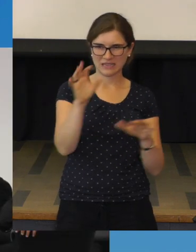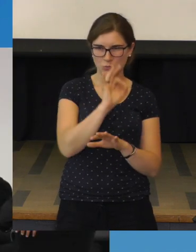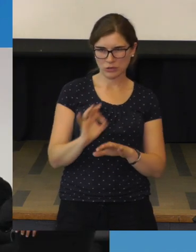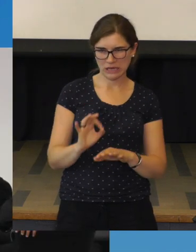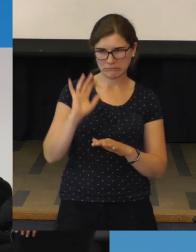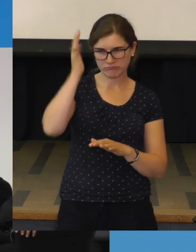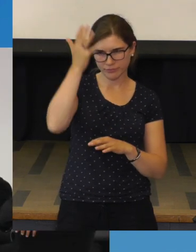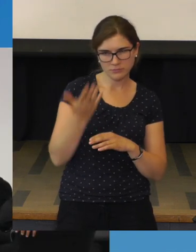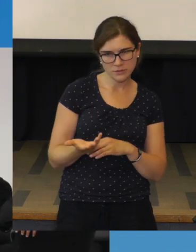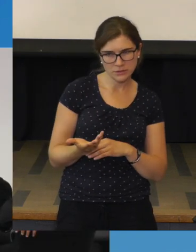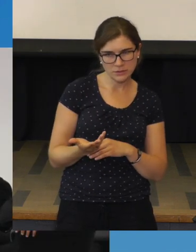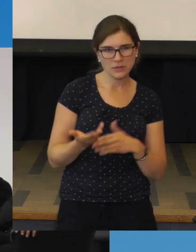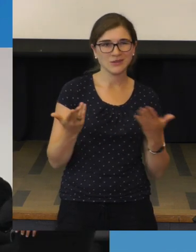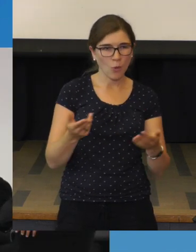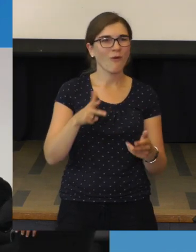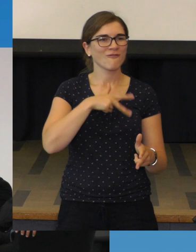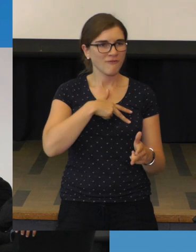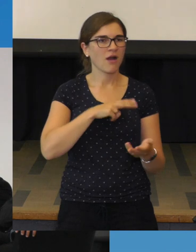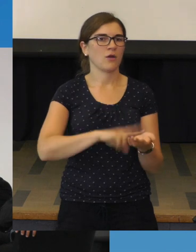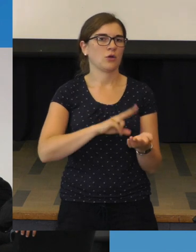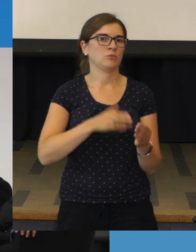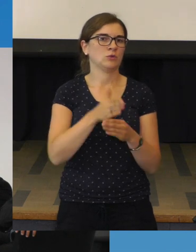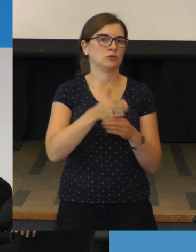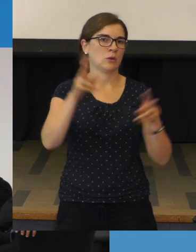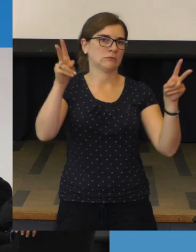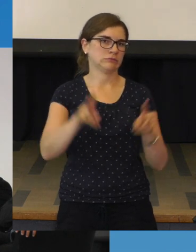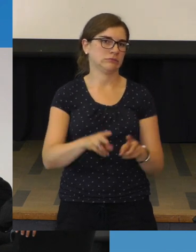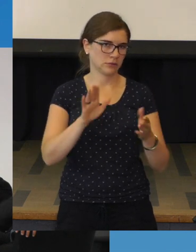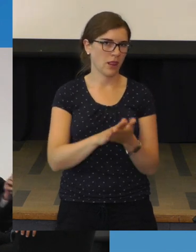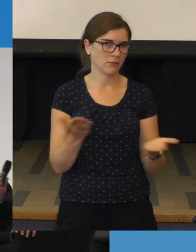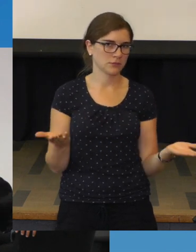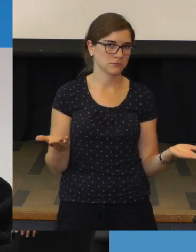Verfahren die Rhythmusstörung dauerhaft im Griff bekommen kann.